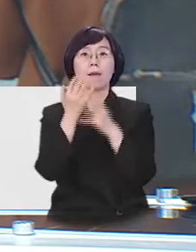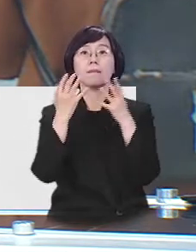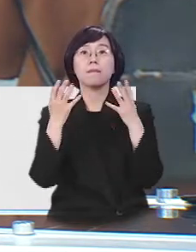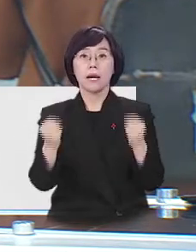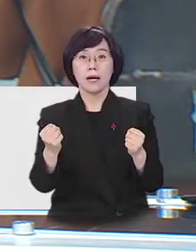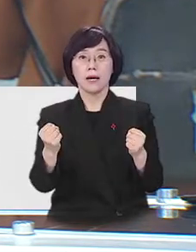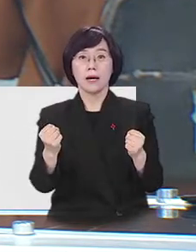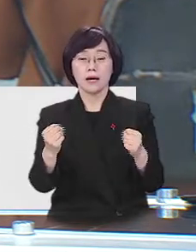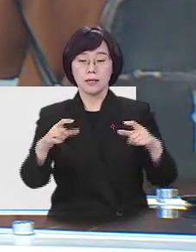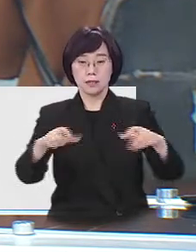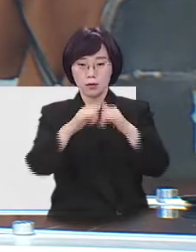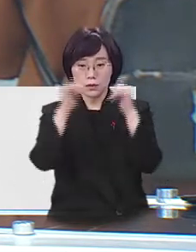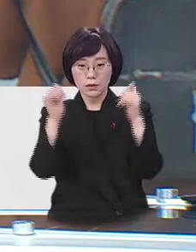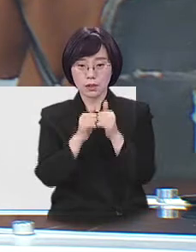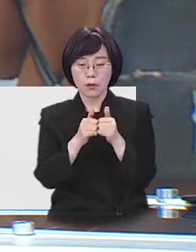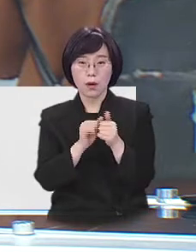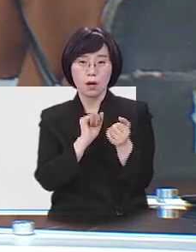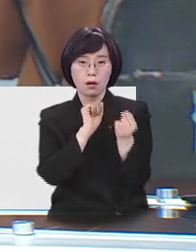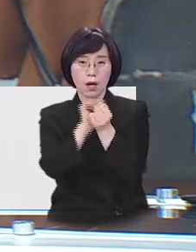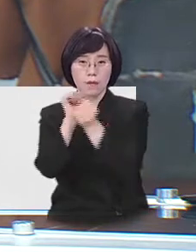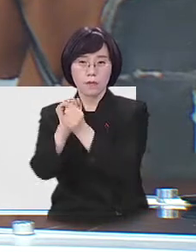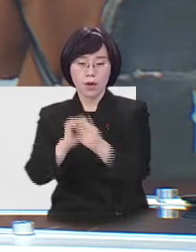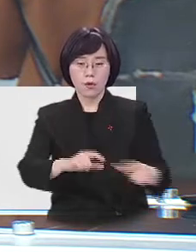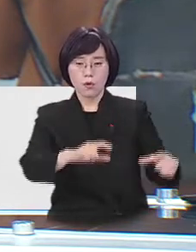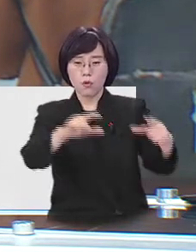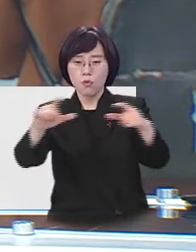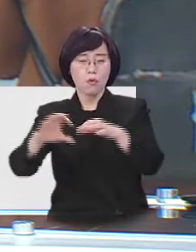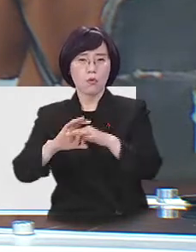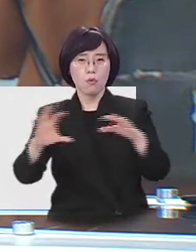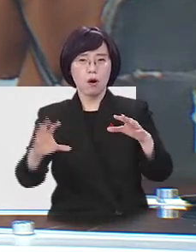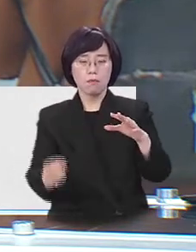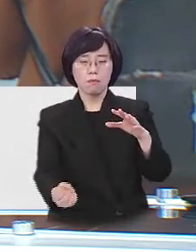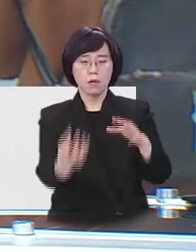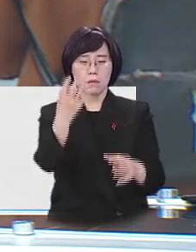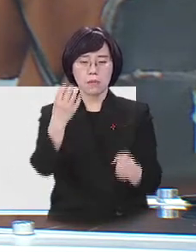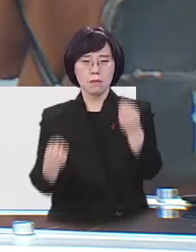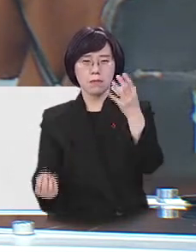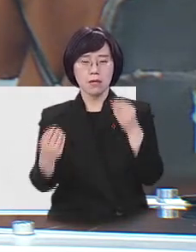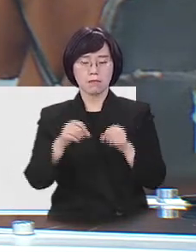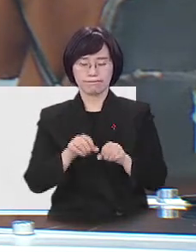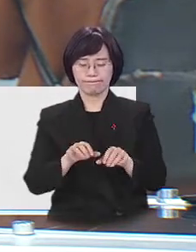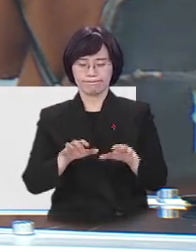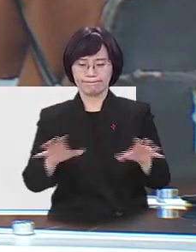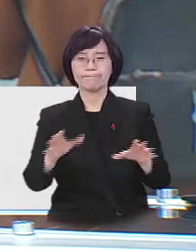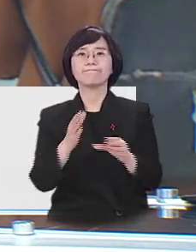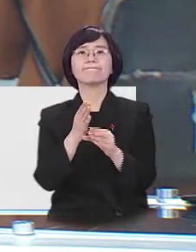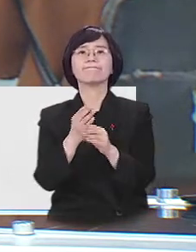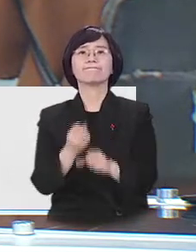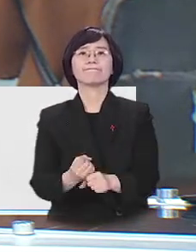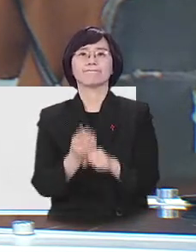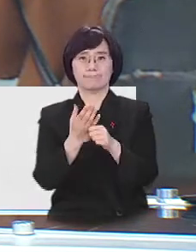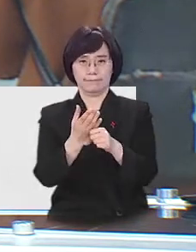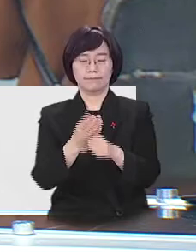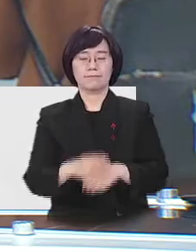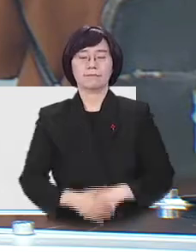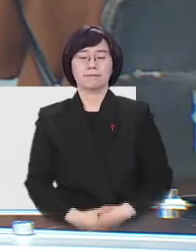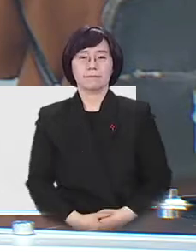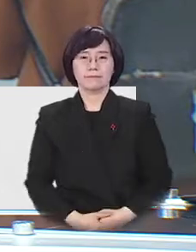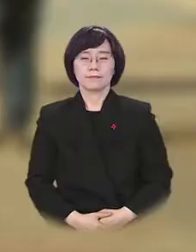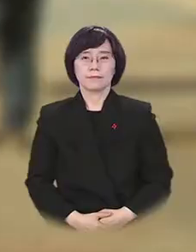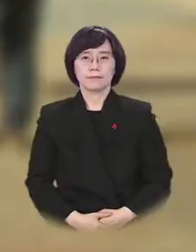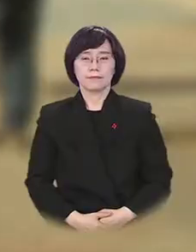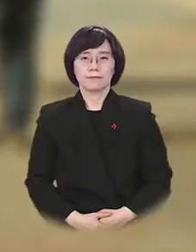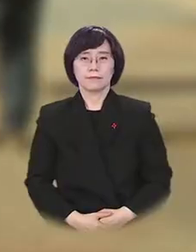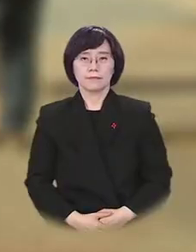발생했는데요. 지역사회 감염이 시군을 가리지 않고 전방위로 번지고 있습니다. 보도에 박영훈 기자입니다.